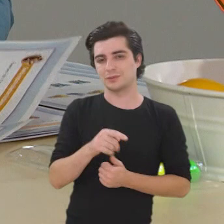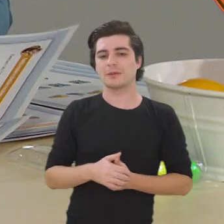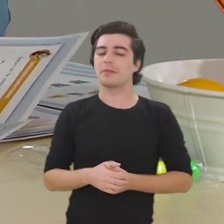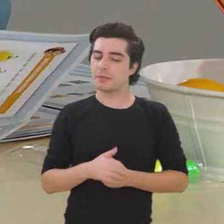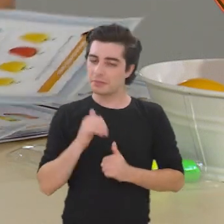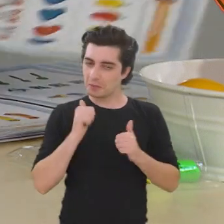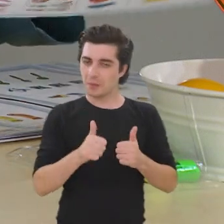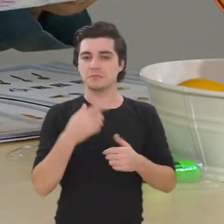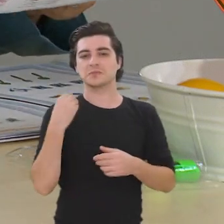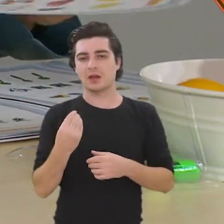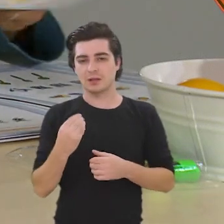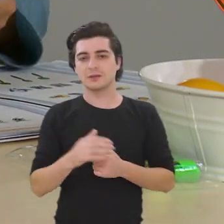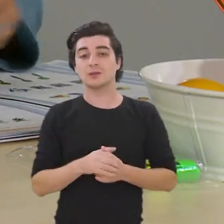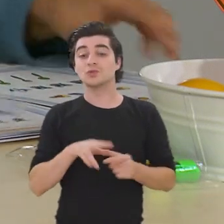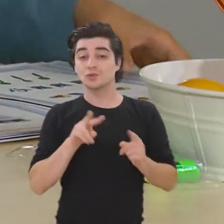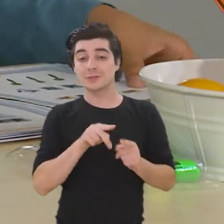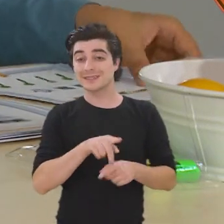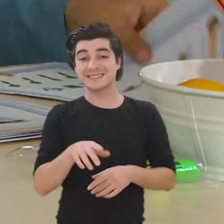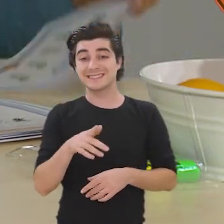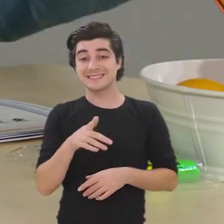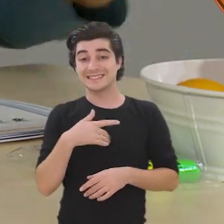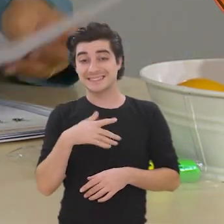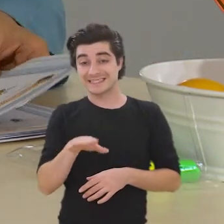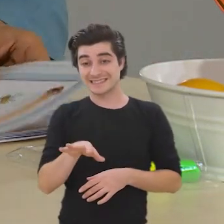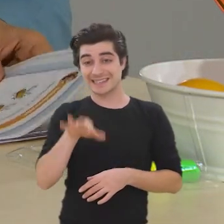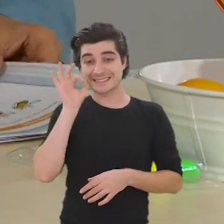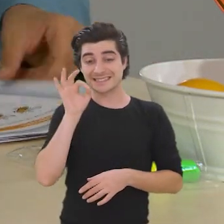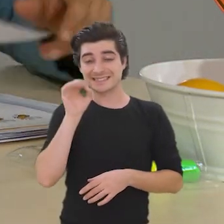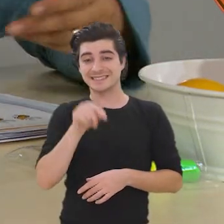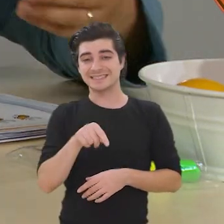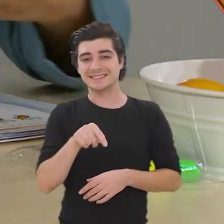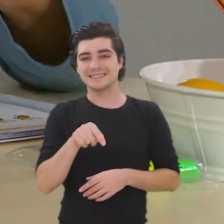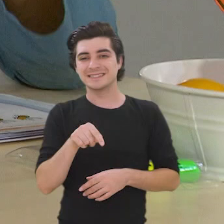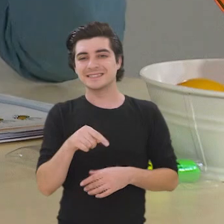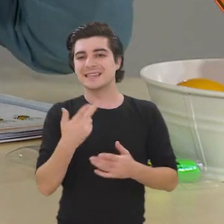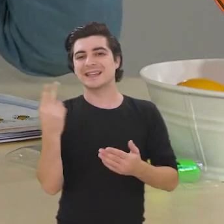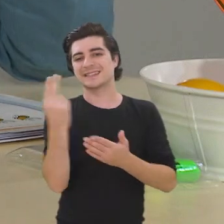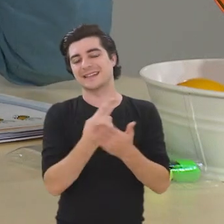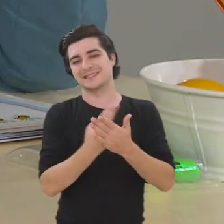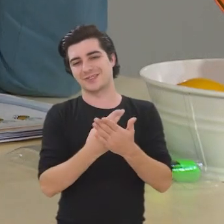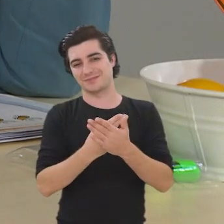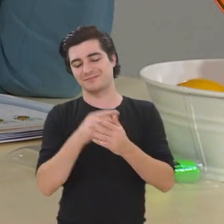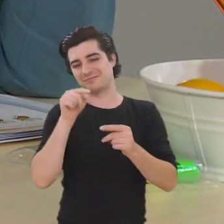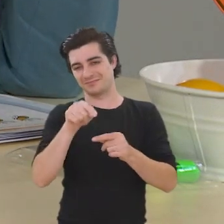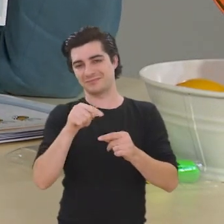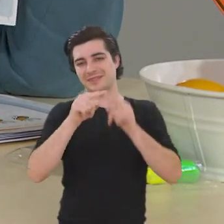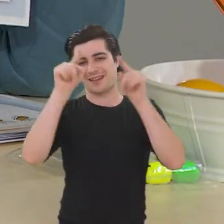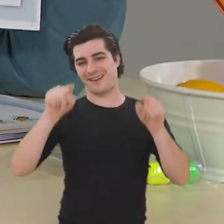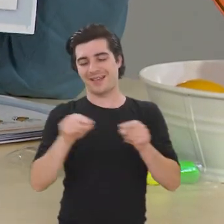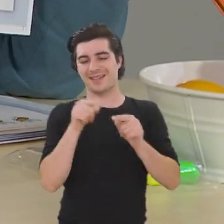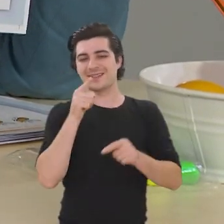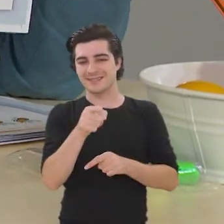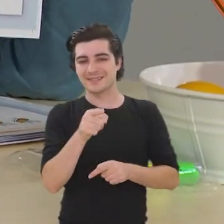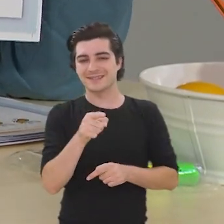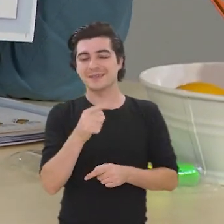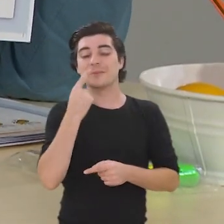Bunu. Tamam, çok güzel. Nurbanu'nun sizler için seçmiş olduğu resimli kağıdımızı